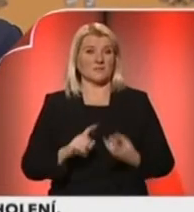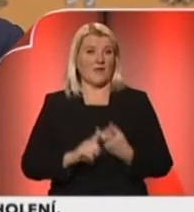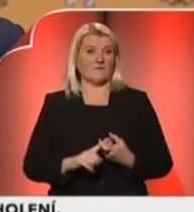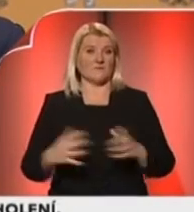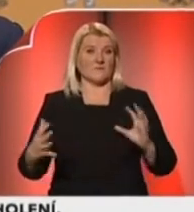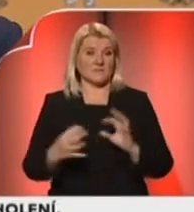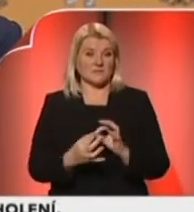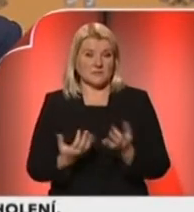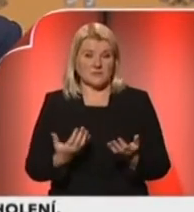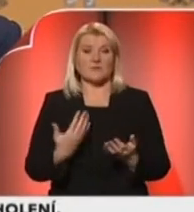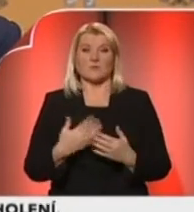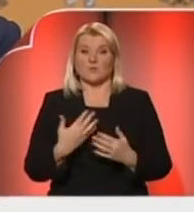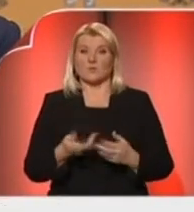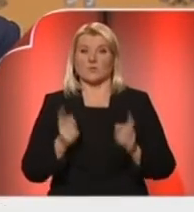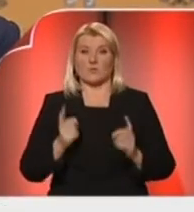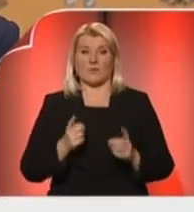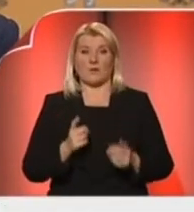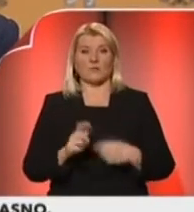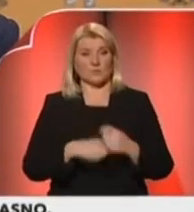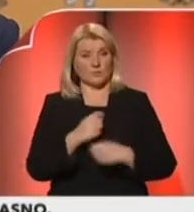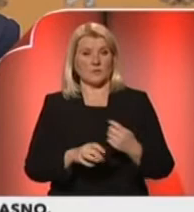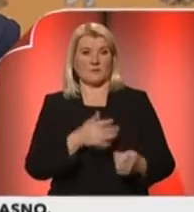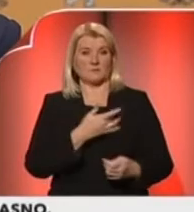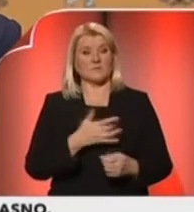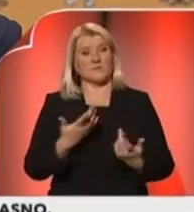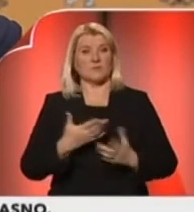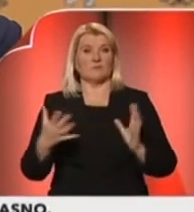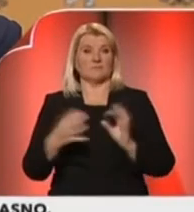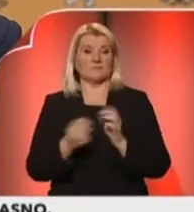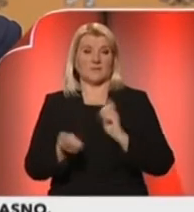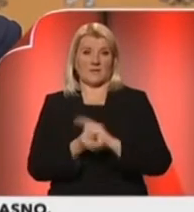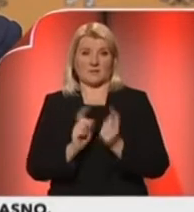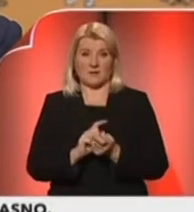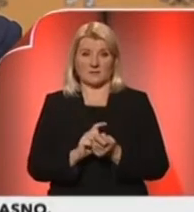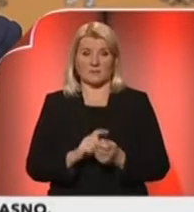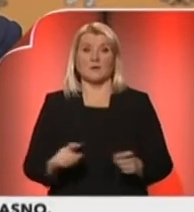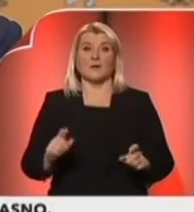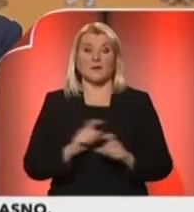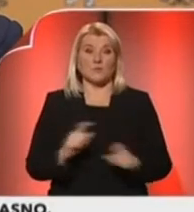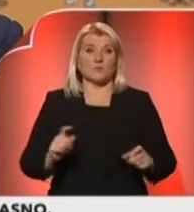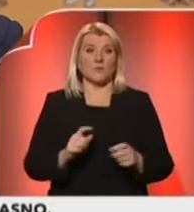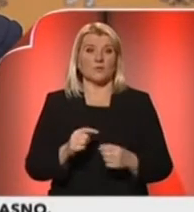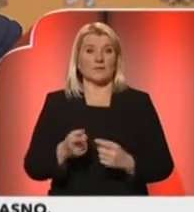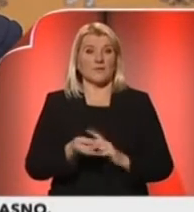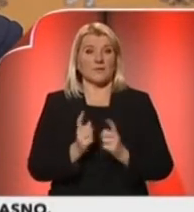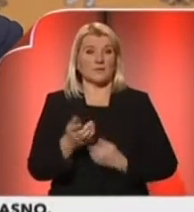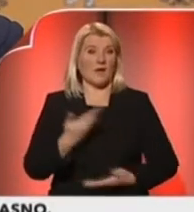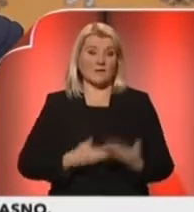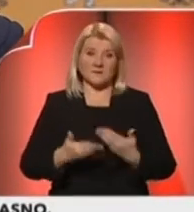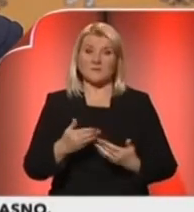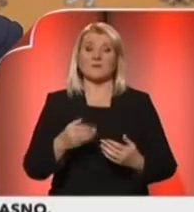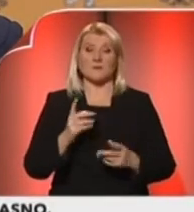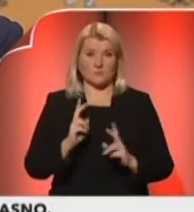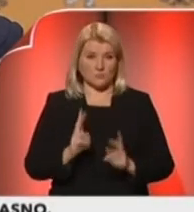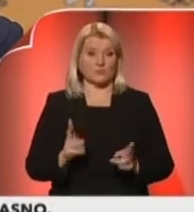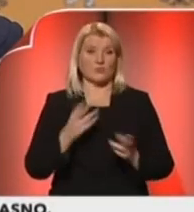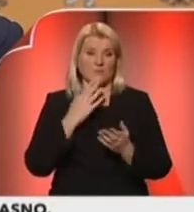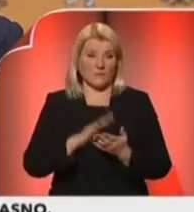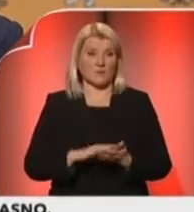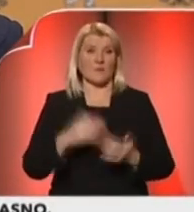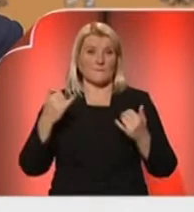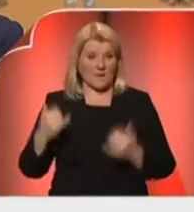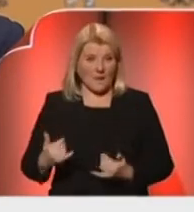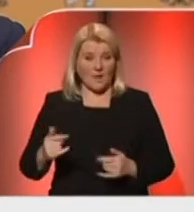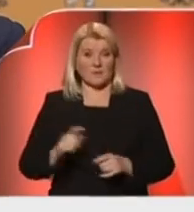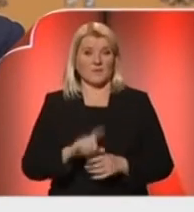že bychom měli víc vzájemná jednání, protože jenom při vzájemných jednáních můžeme dosáhnout toho, že Pražáci, tak